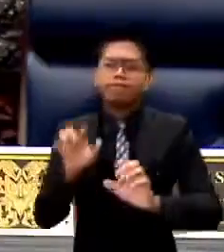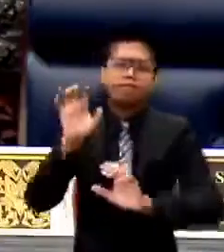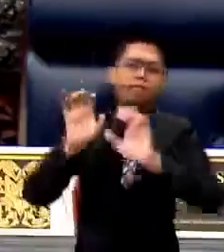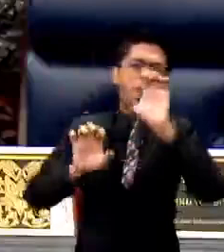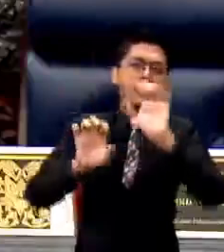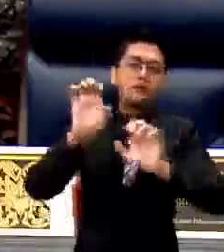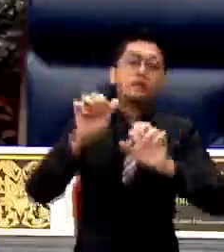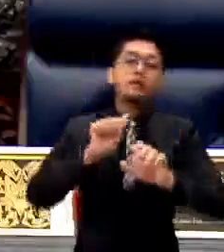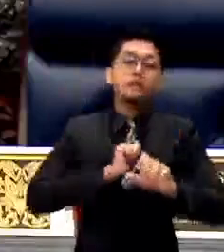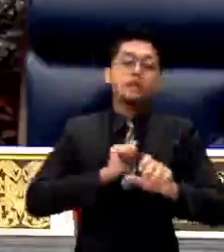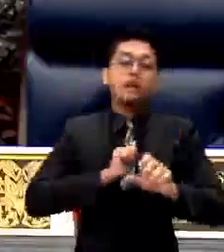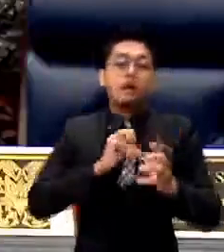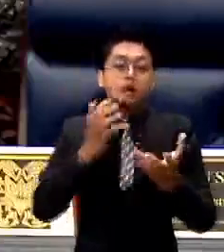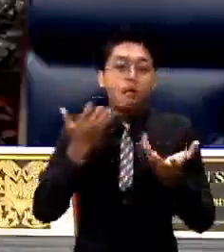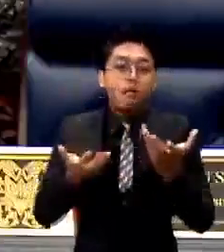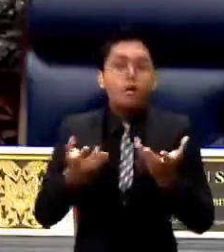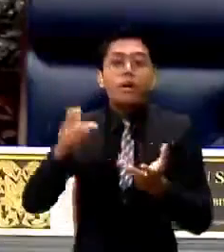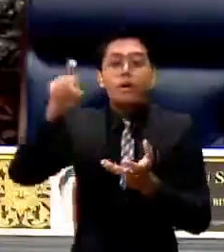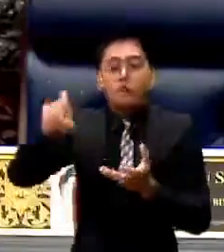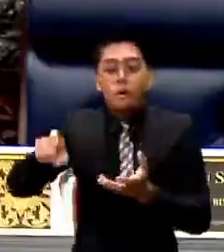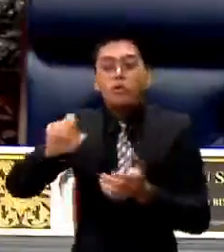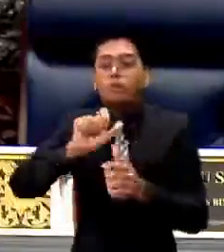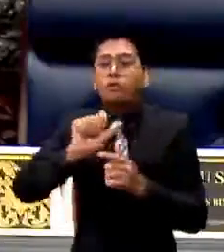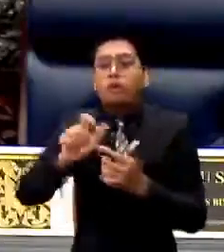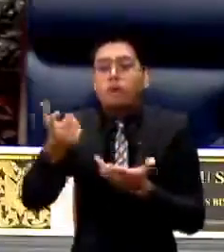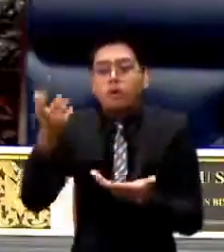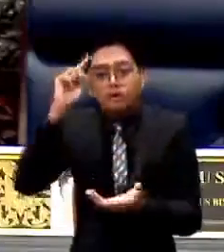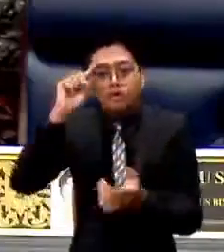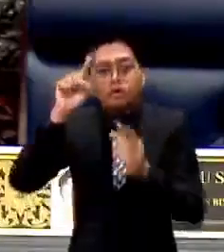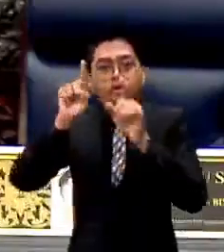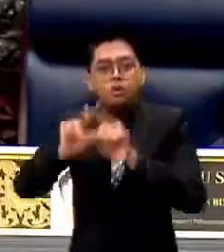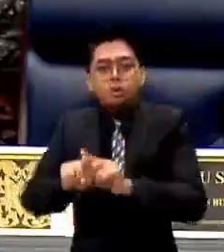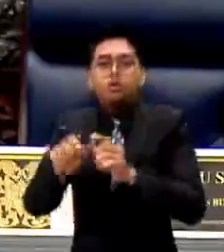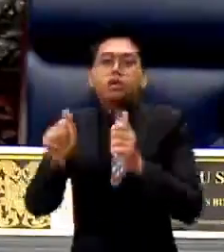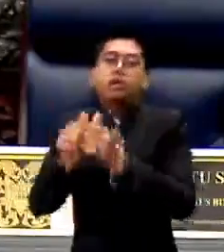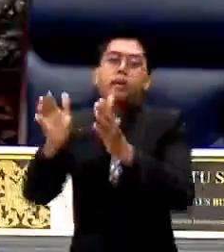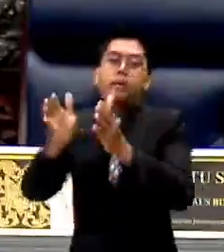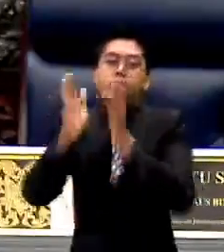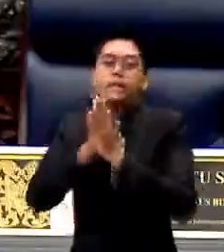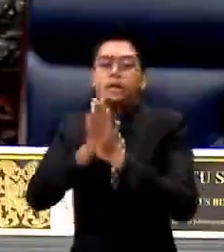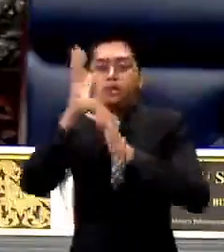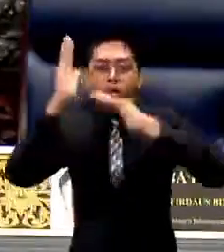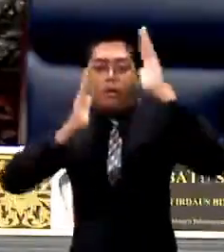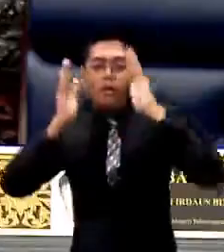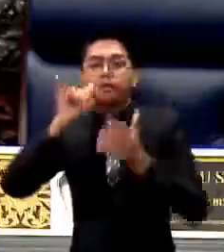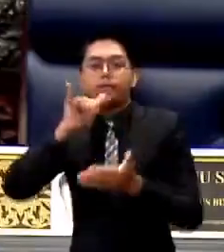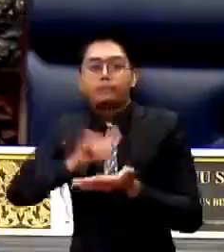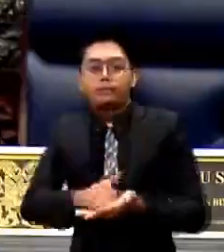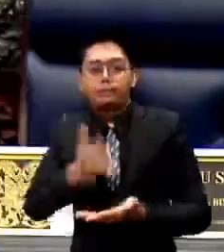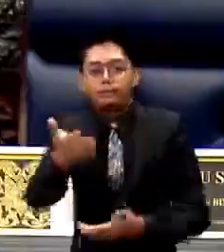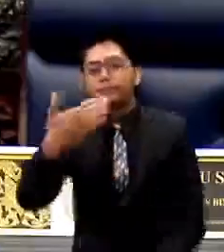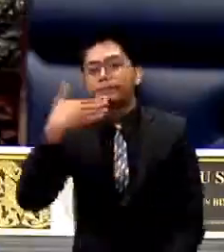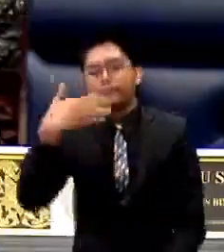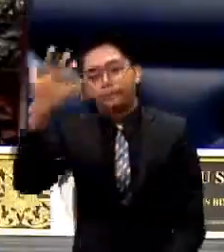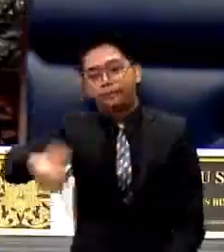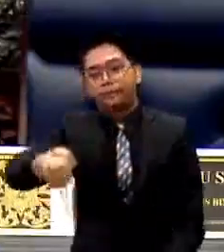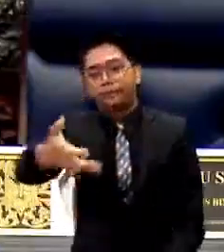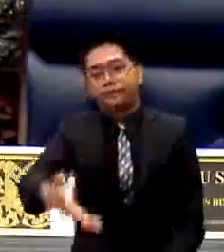sendiri sama ada mereka setuju denganah permintaan daripada sesebuah kerajaan itu sekian sahaja Terima kasih baik terima